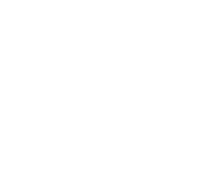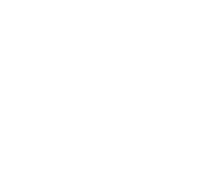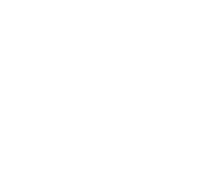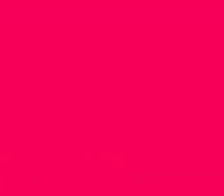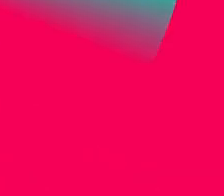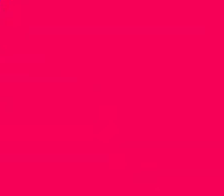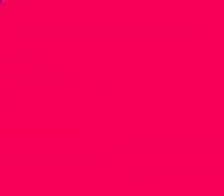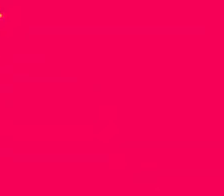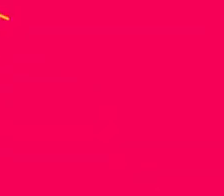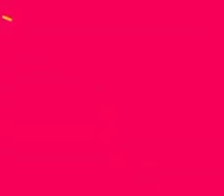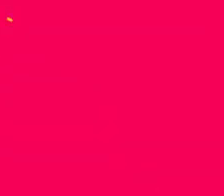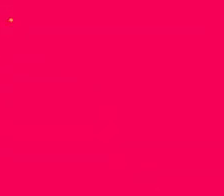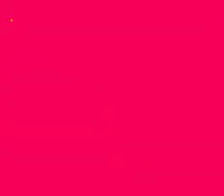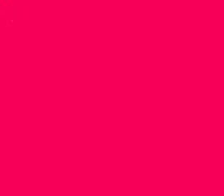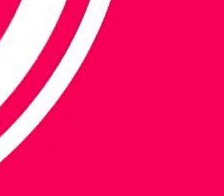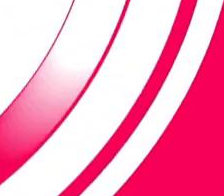Hai